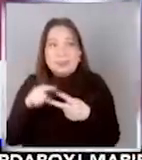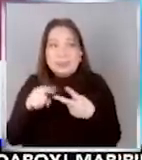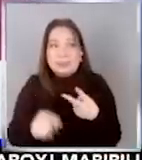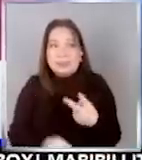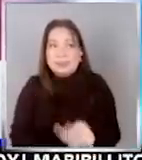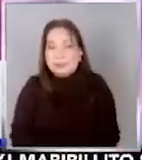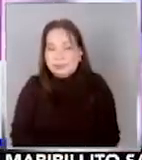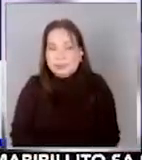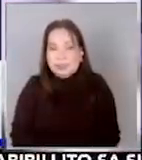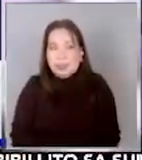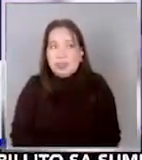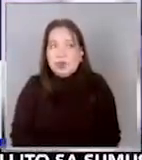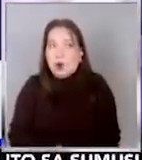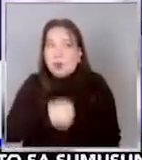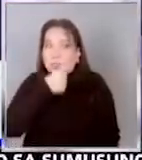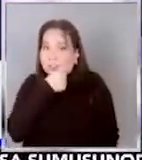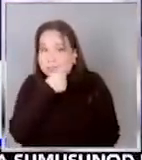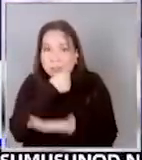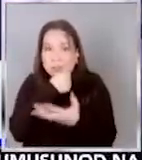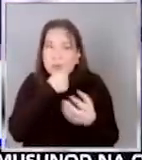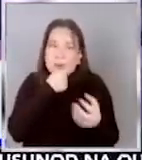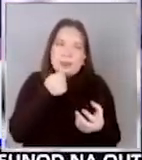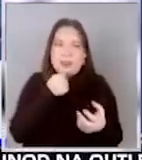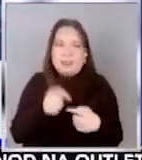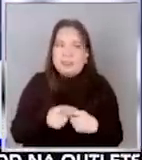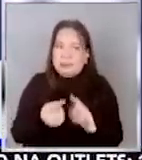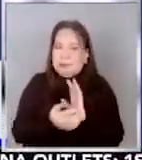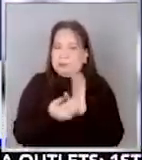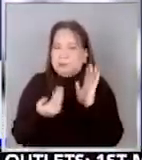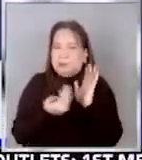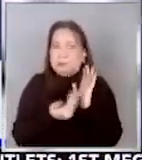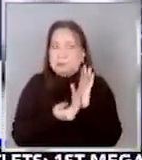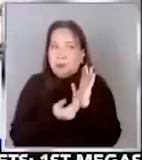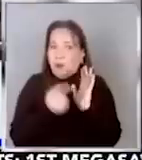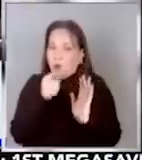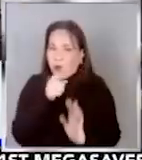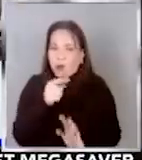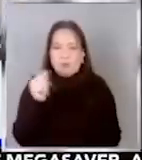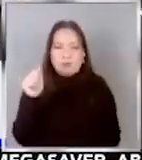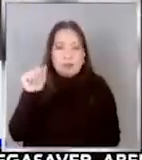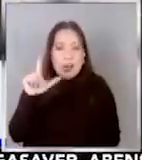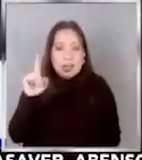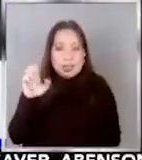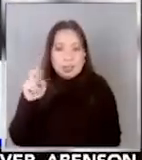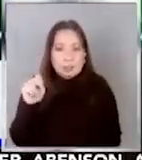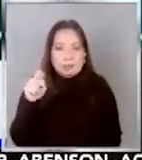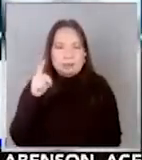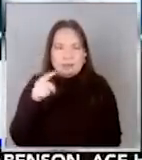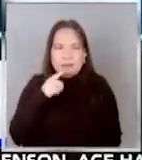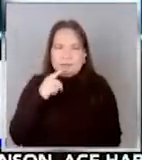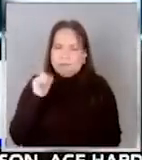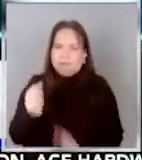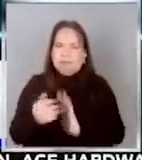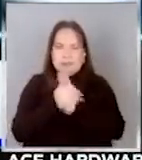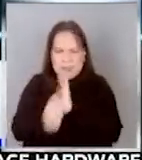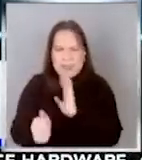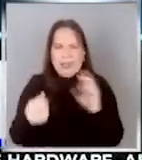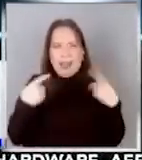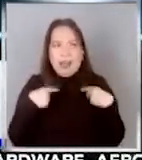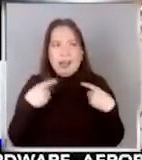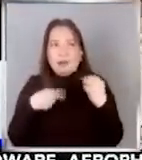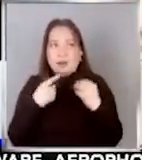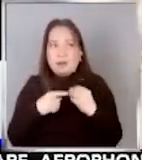at hosting. Pinatunayan ni Asia's multimedia star Alden Richards na may ibubuga rin siya sa likod ng